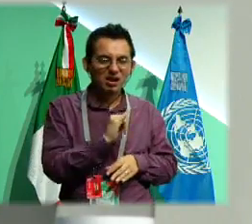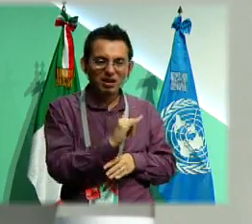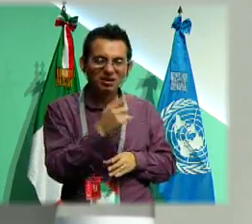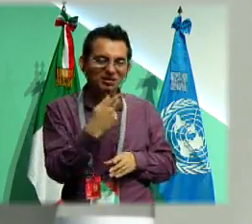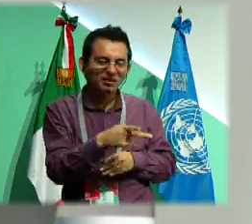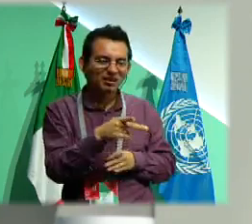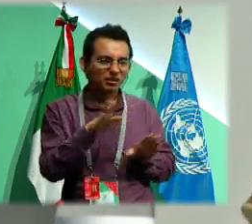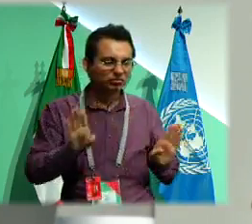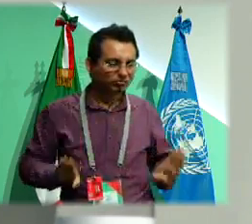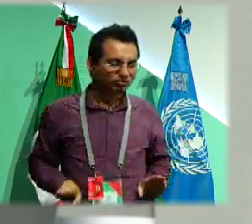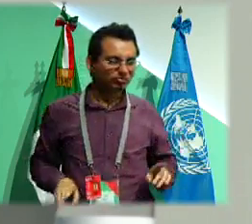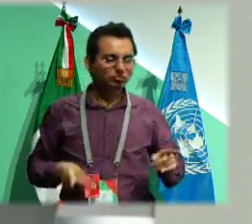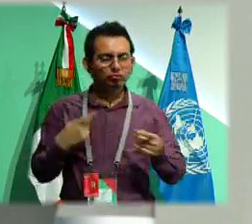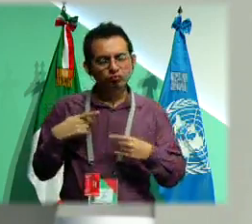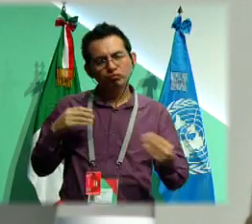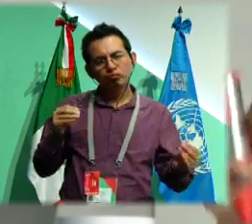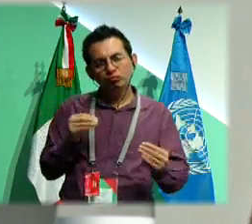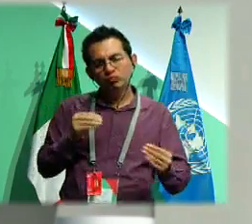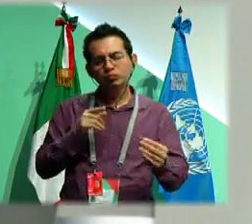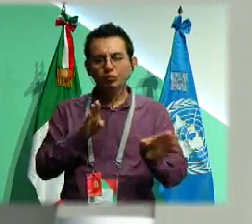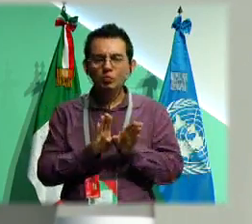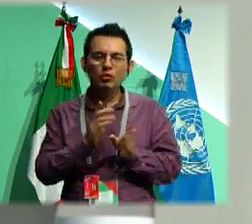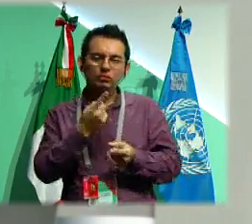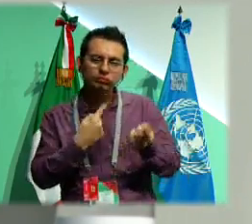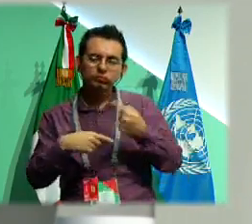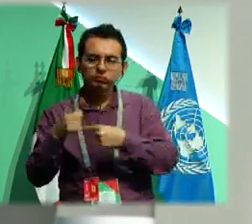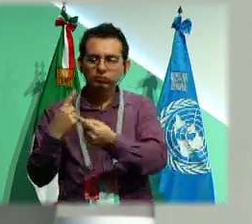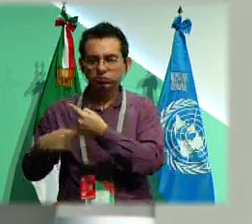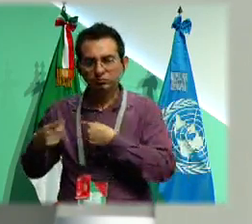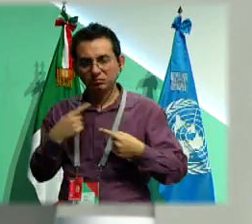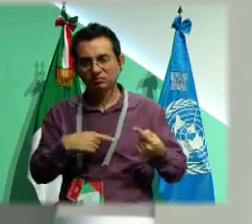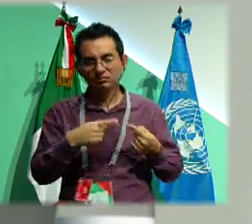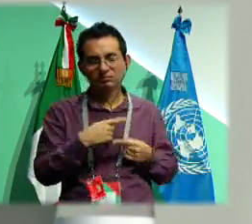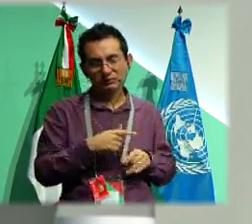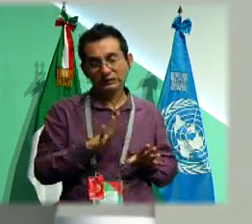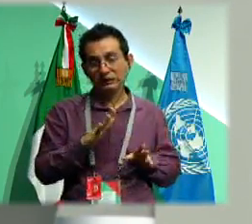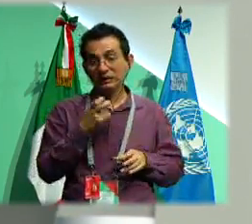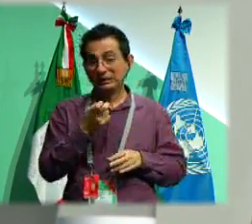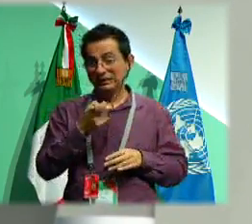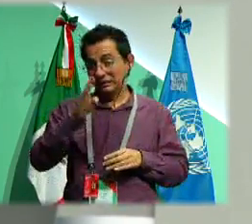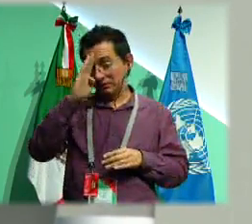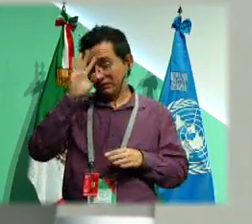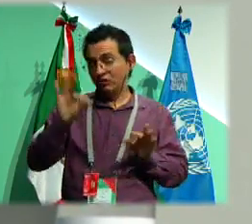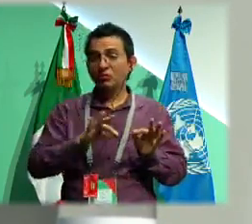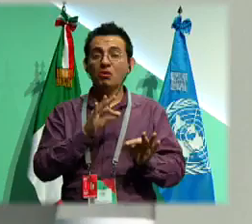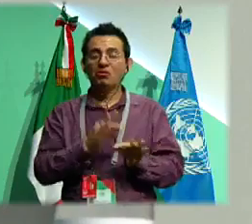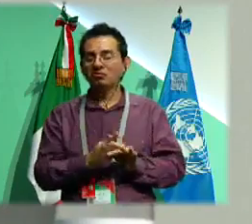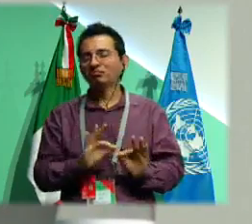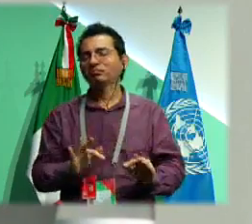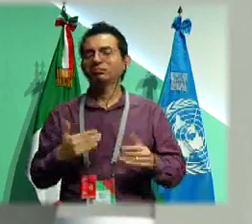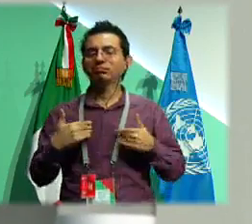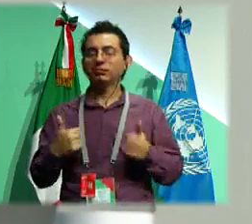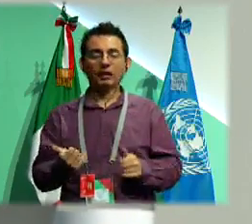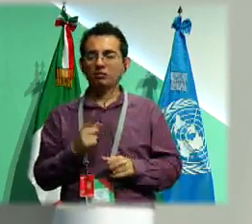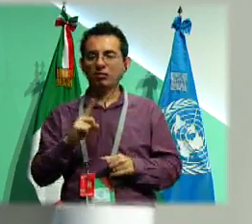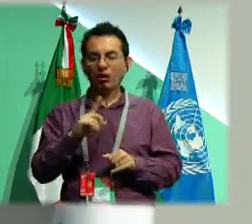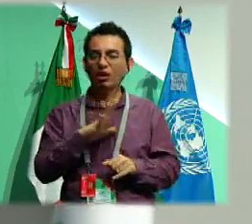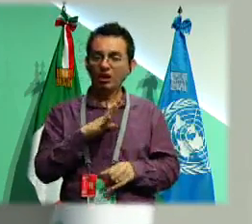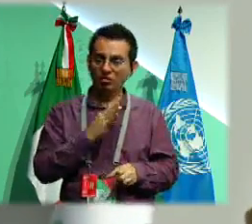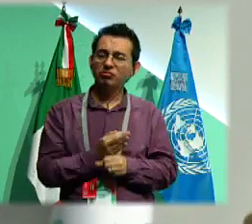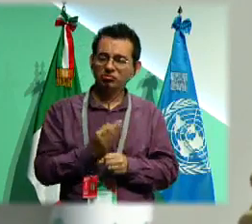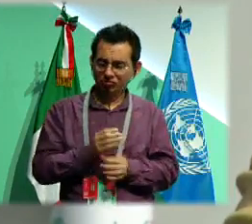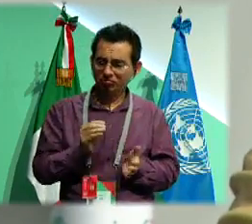en dehors des négociateurs, mais ça n'était pas suffisant. Il faut que tout soit plus ouvert, plus